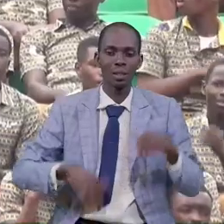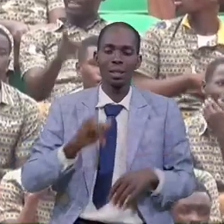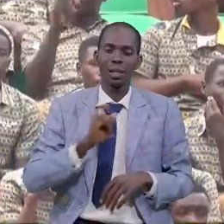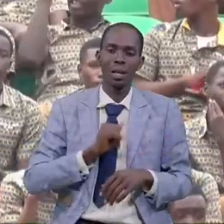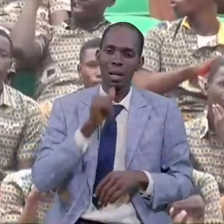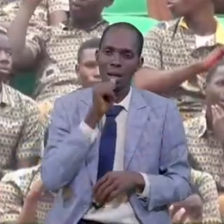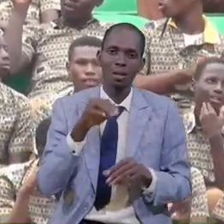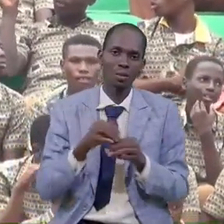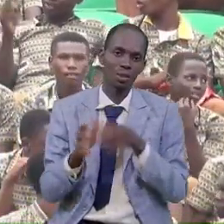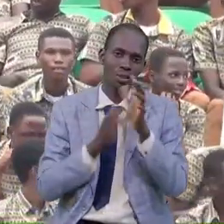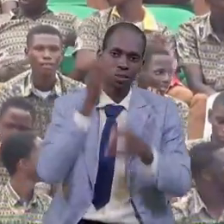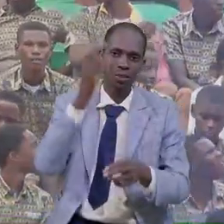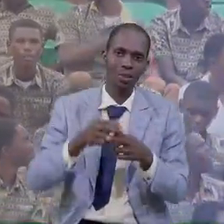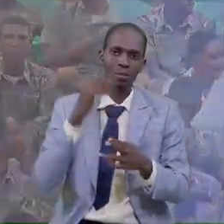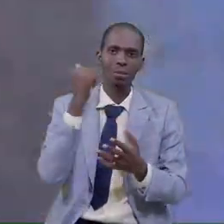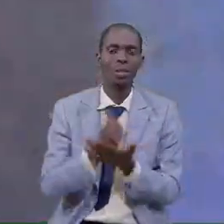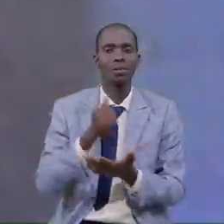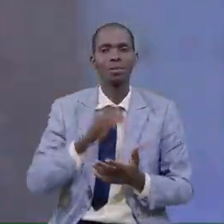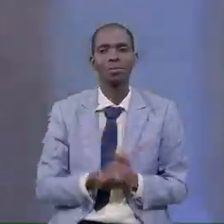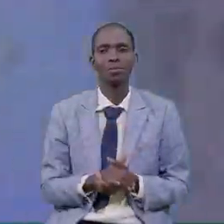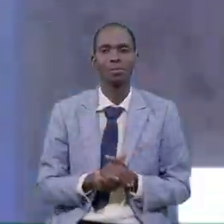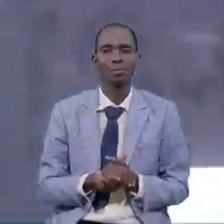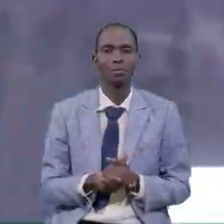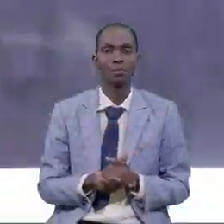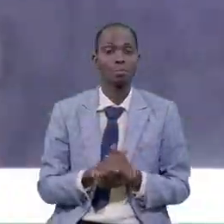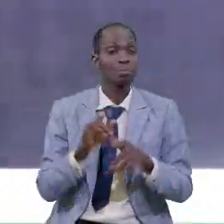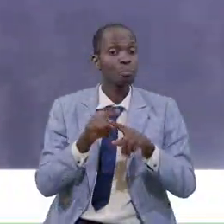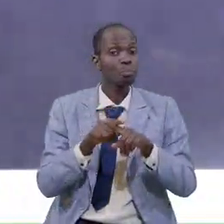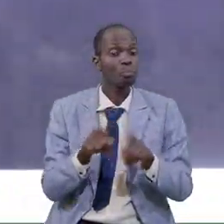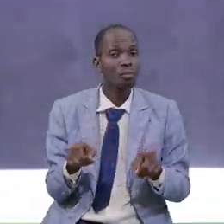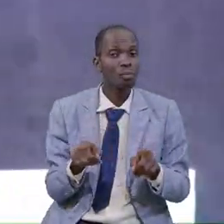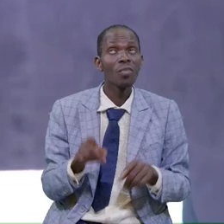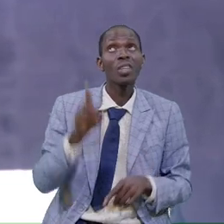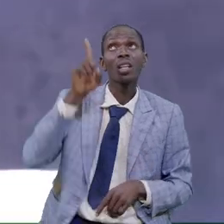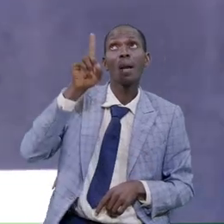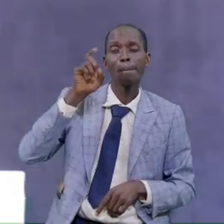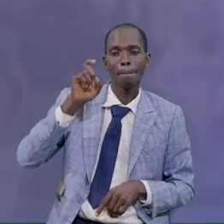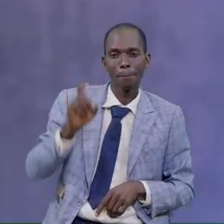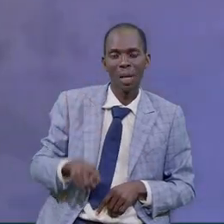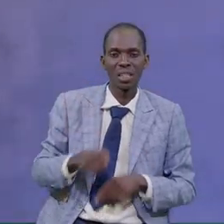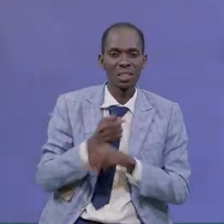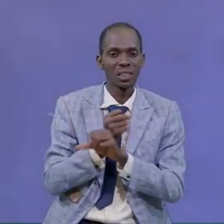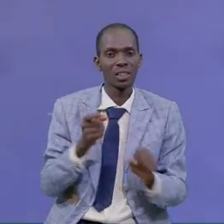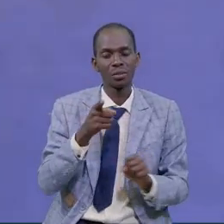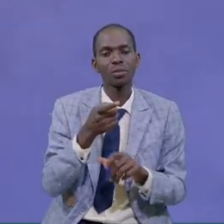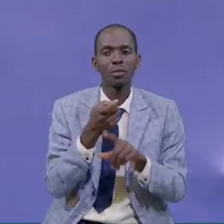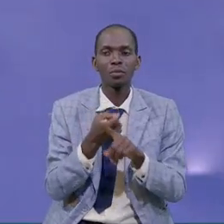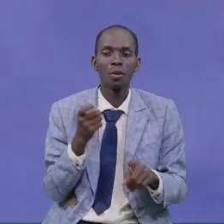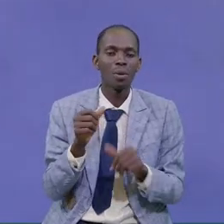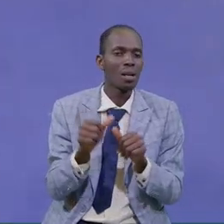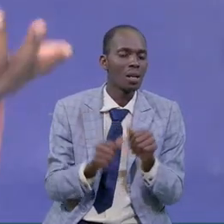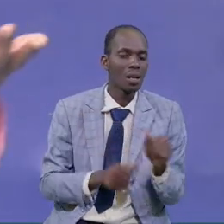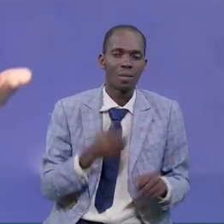Jésus. Mais il doit vous sauver de tout ce dont il m'a